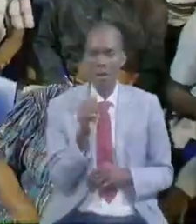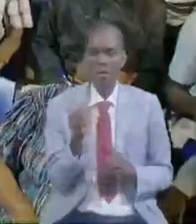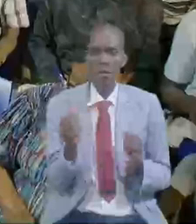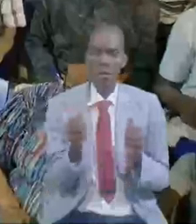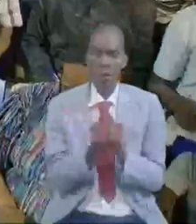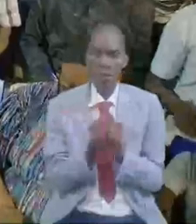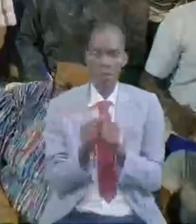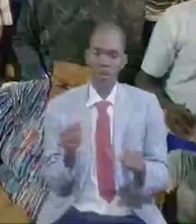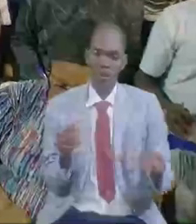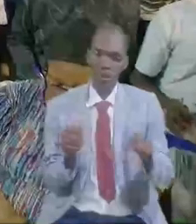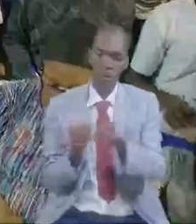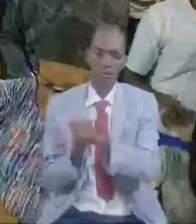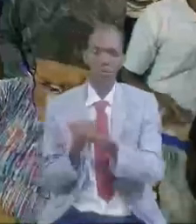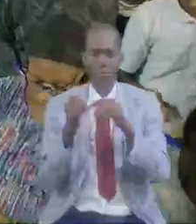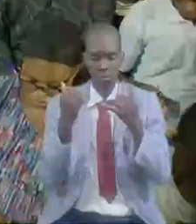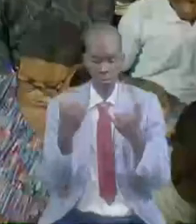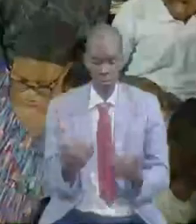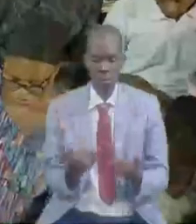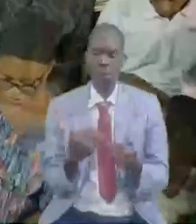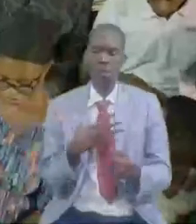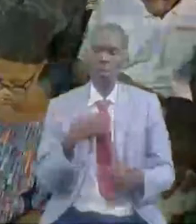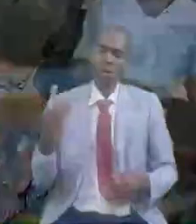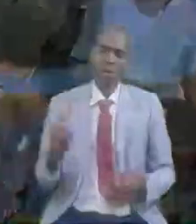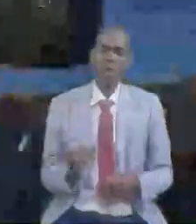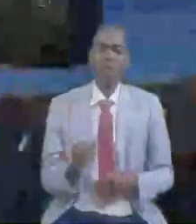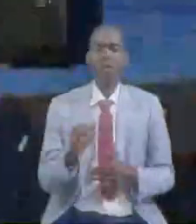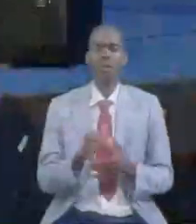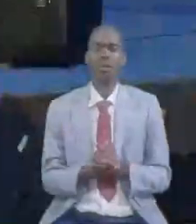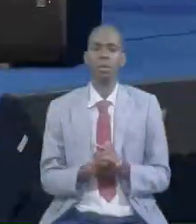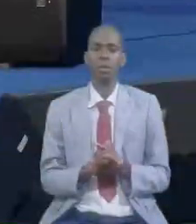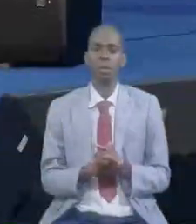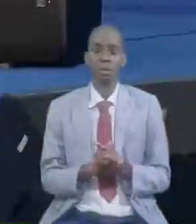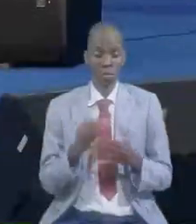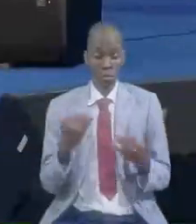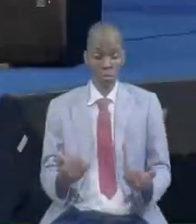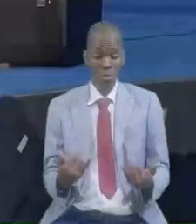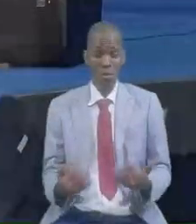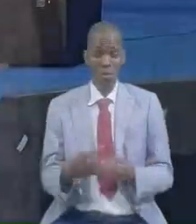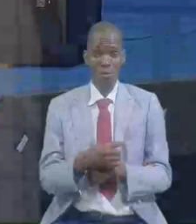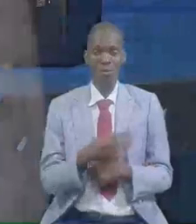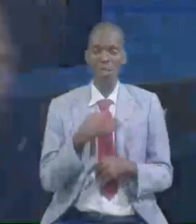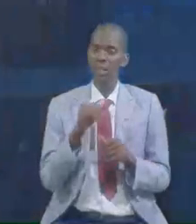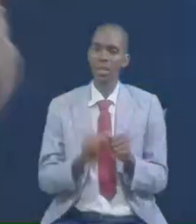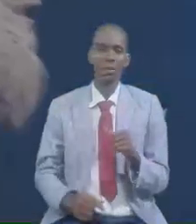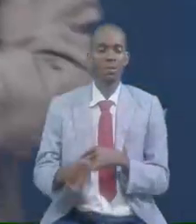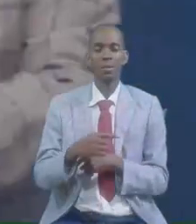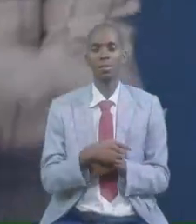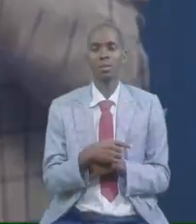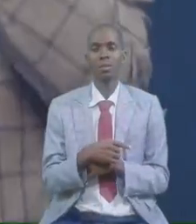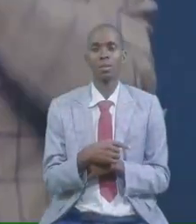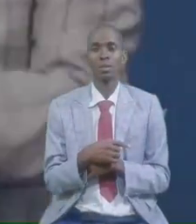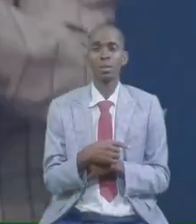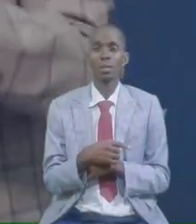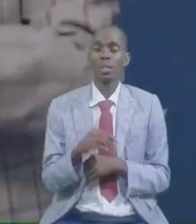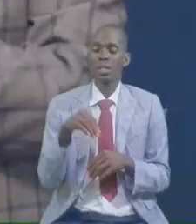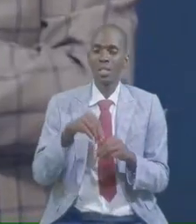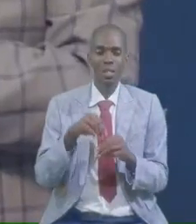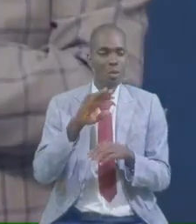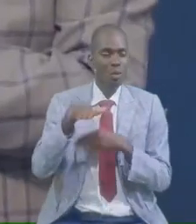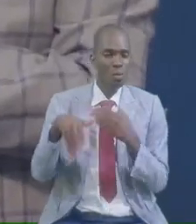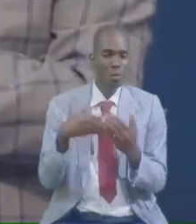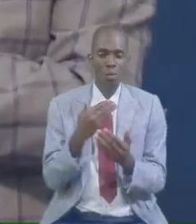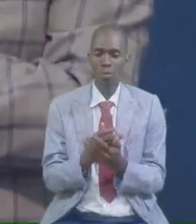Voici, je suis avec toi. Je te garderai partout où tu iras. Chaque jour de ta vie, dans